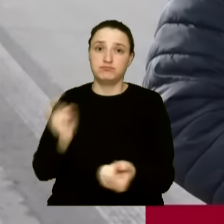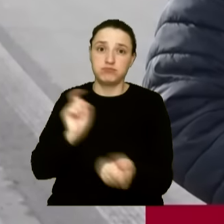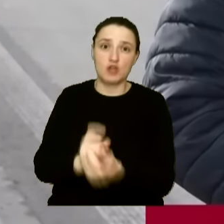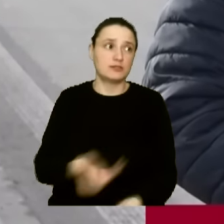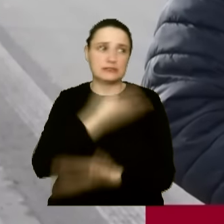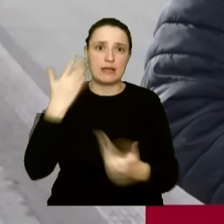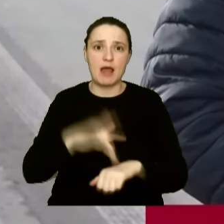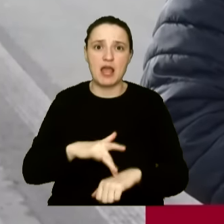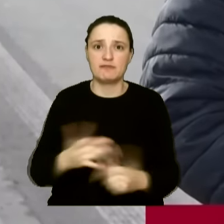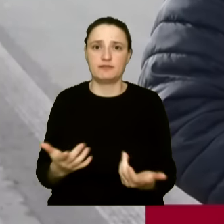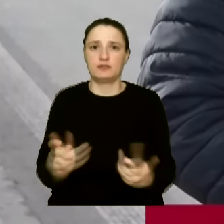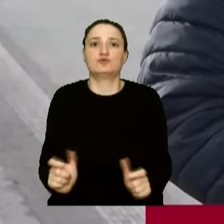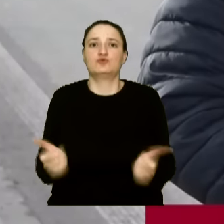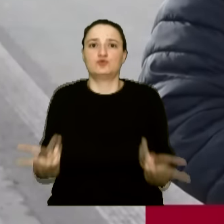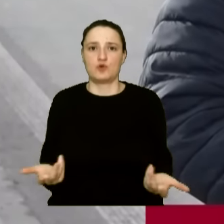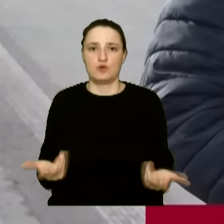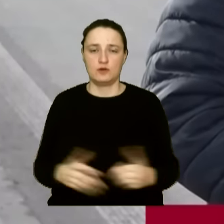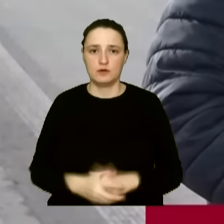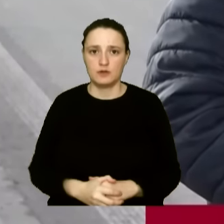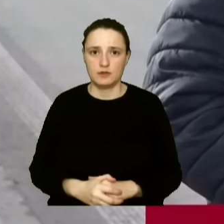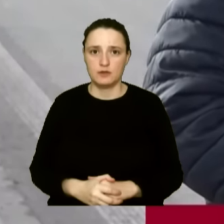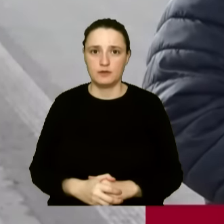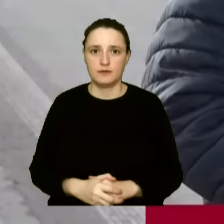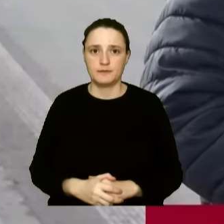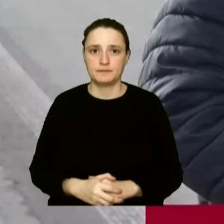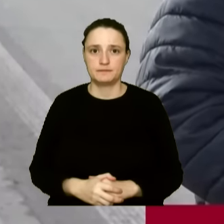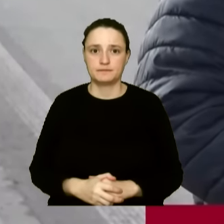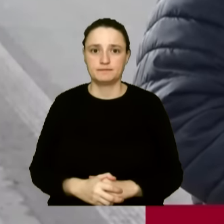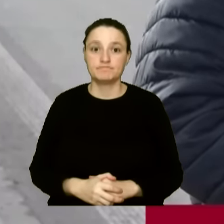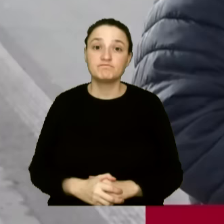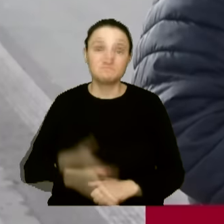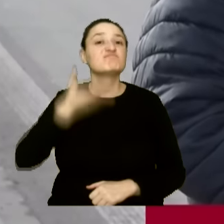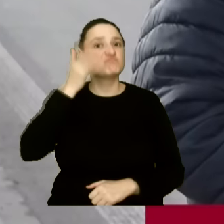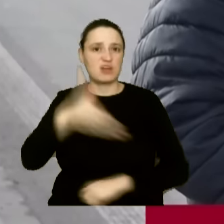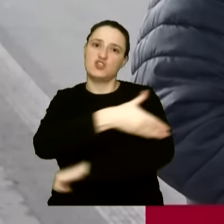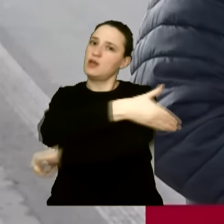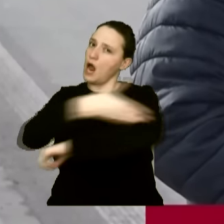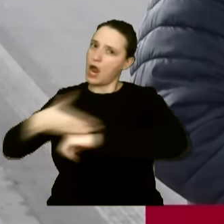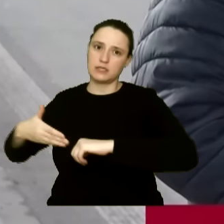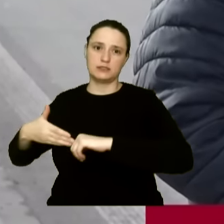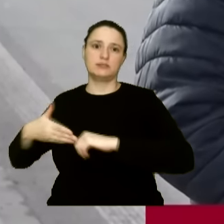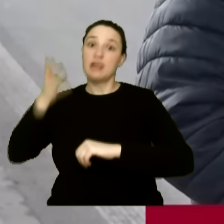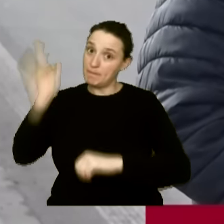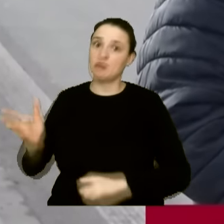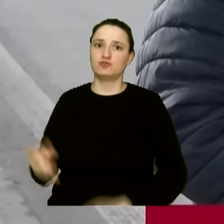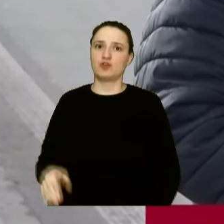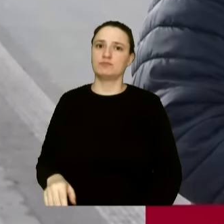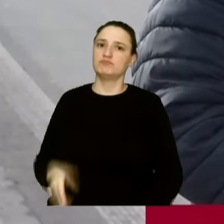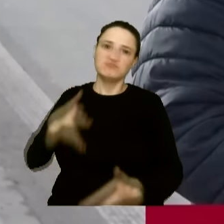postulatów, o które apelujecie, co wówczas? Ruszymy na granicę. Będziemy zatrzymywali po prostu